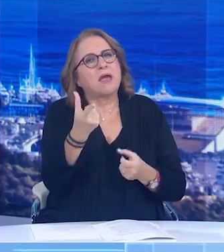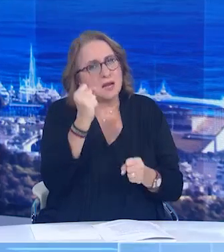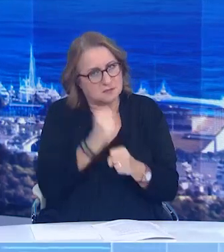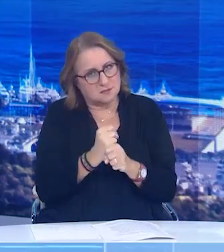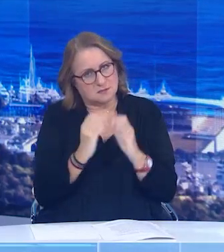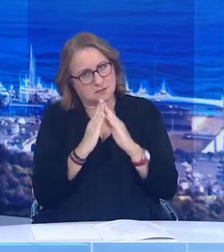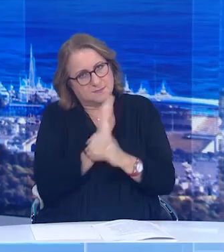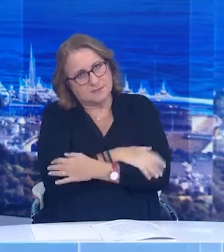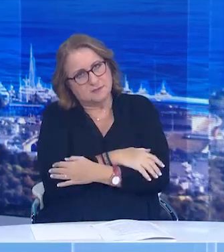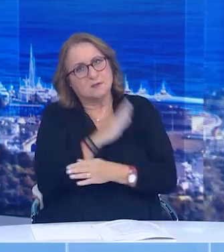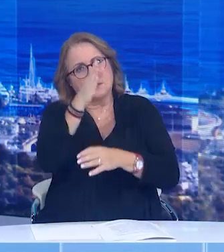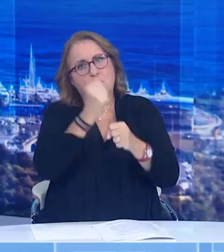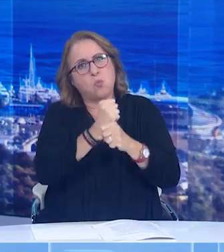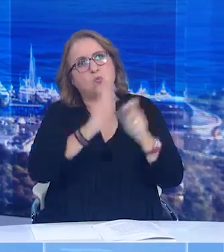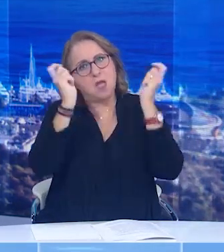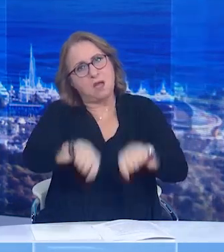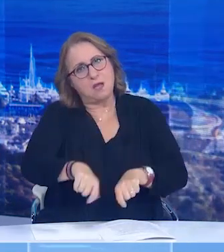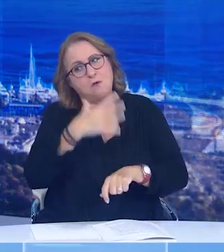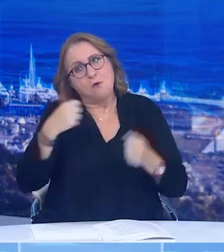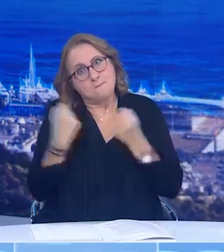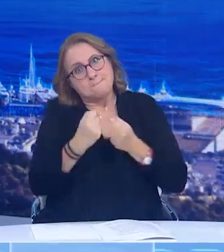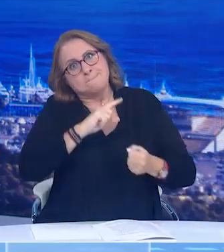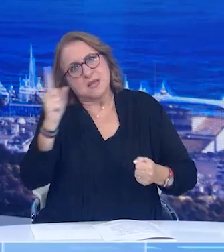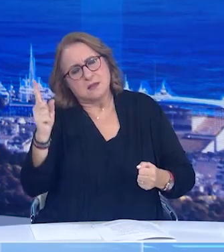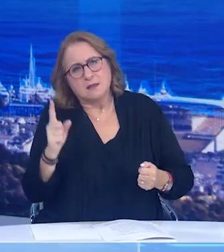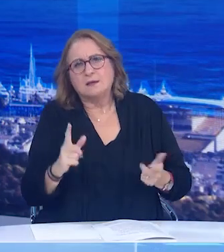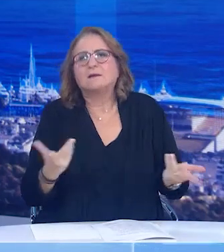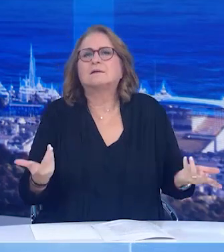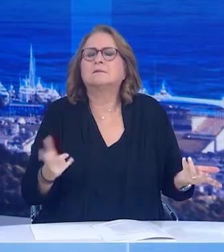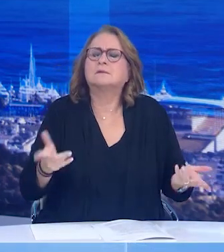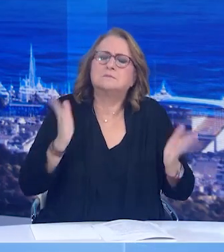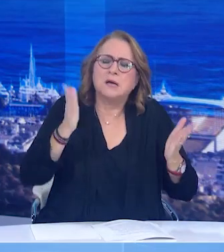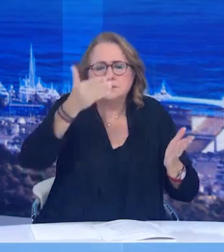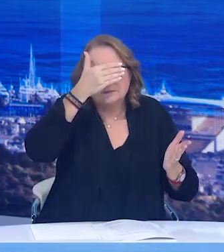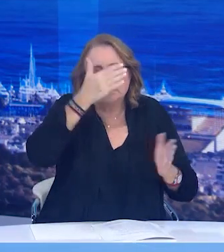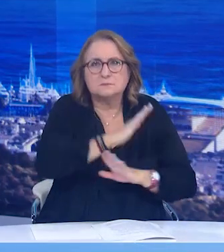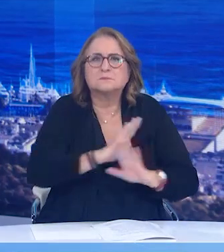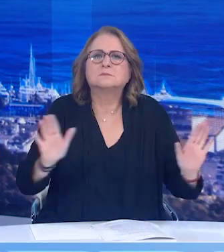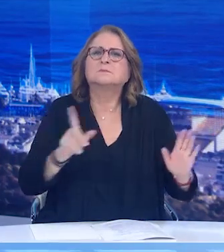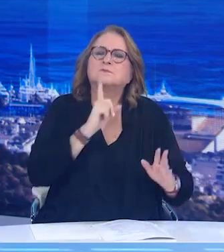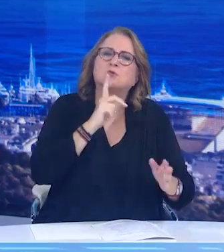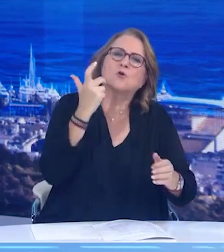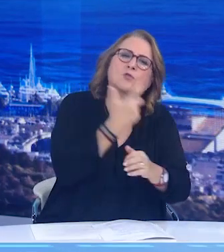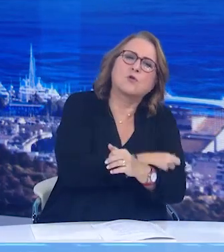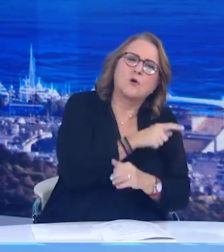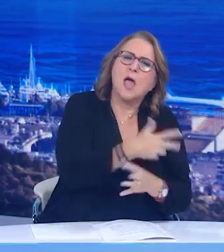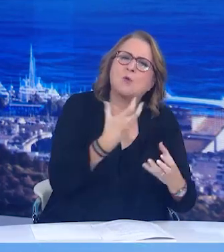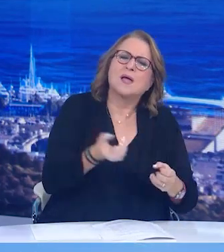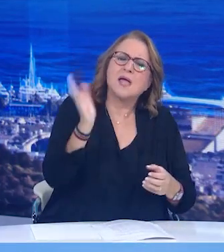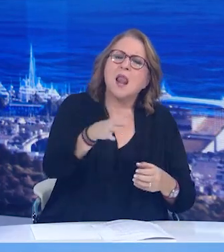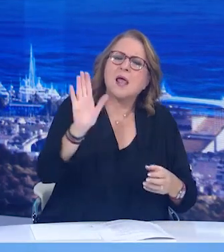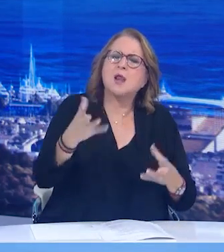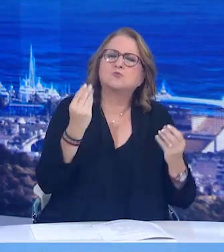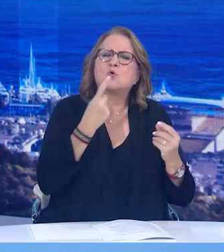πάρα πολλές δραστηριότητες που κάνουν καθημερινά και έχουν πολύ, πολύ ψηλότερο κίνδυνο για να πεθάνουμε. Εντάξει. Και μία δεύτερη ερώτηση,